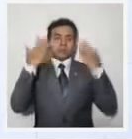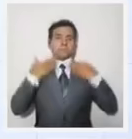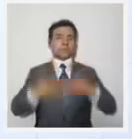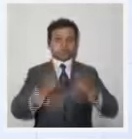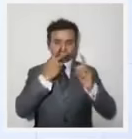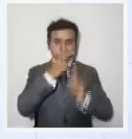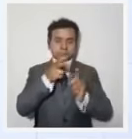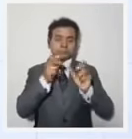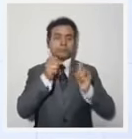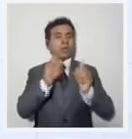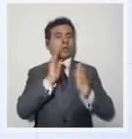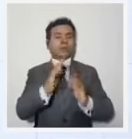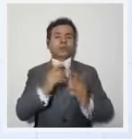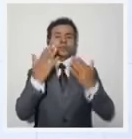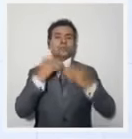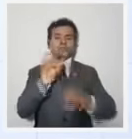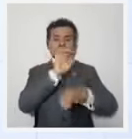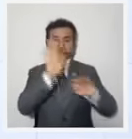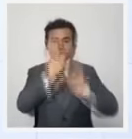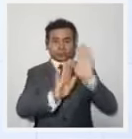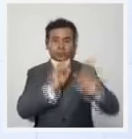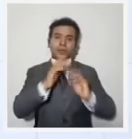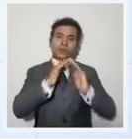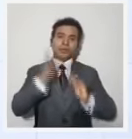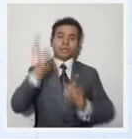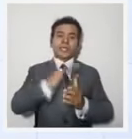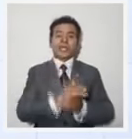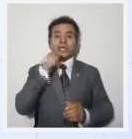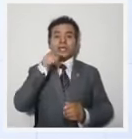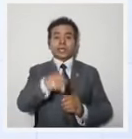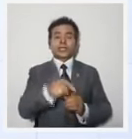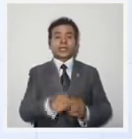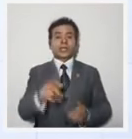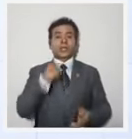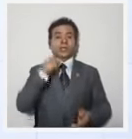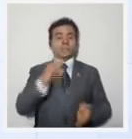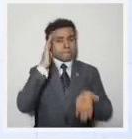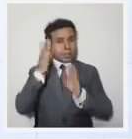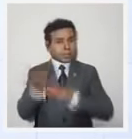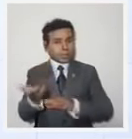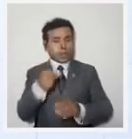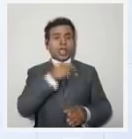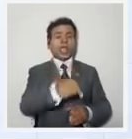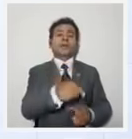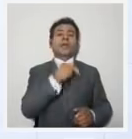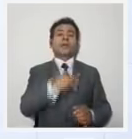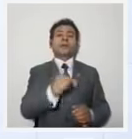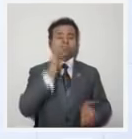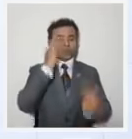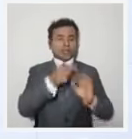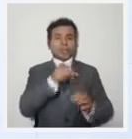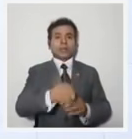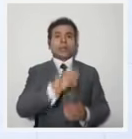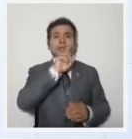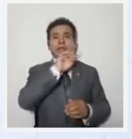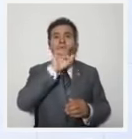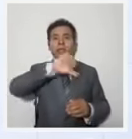2414 জন। আমরা এই তথ্যটাকে নিয়ে সমাপ্ত ঘটনার বিবেচনায় আমাদের সুস্থতার